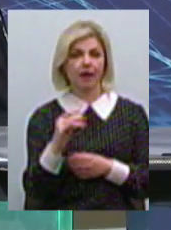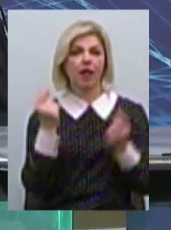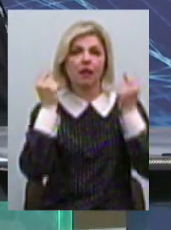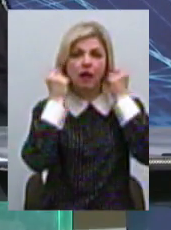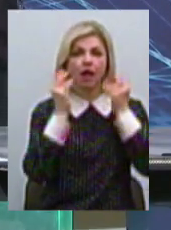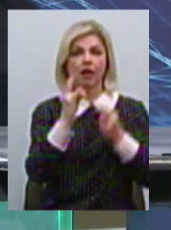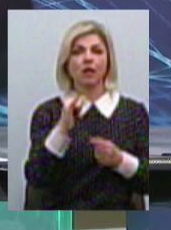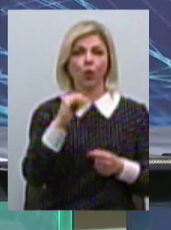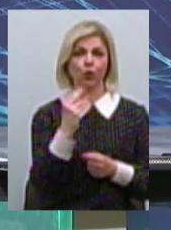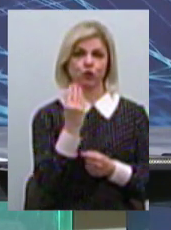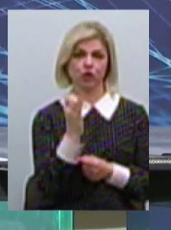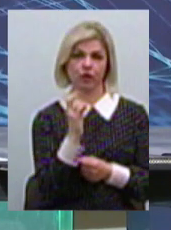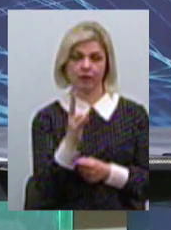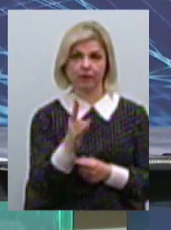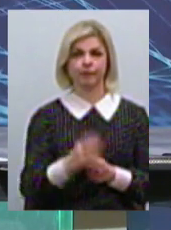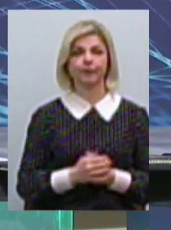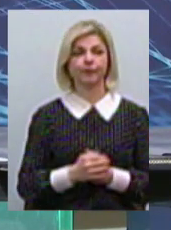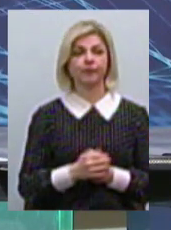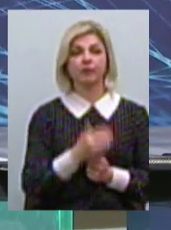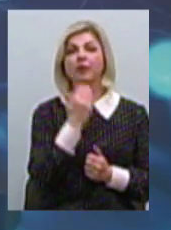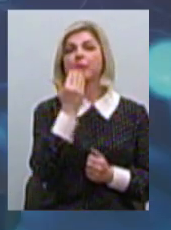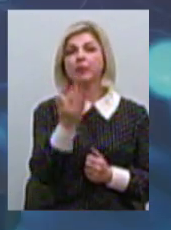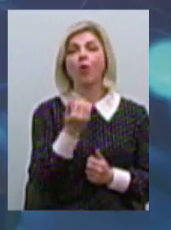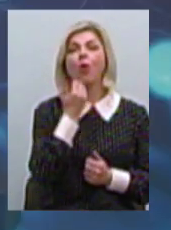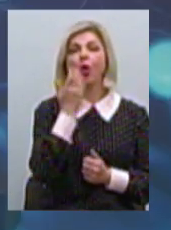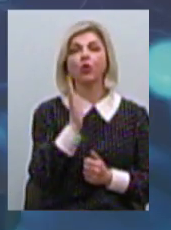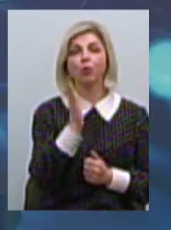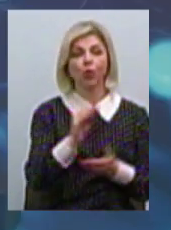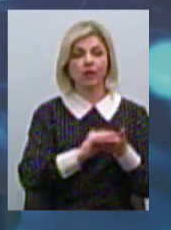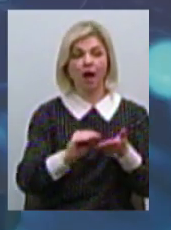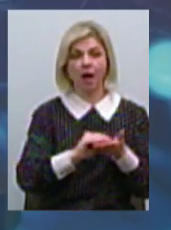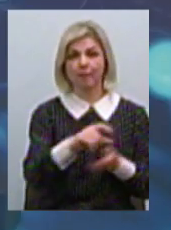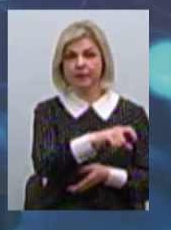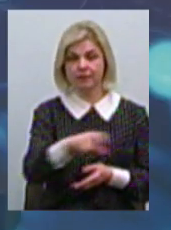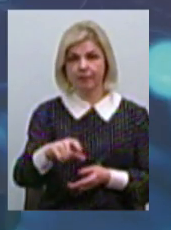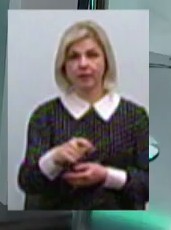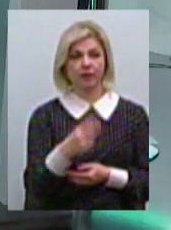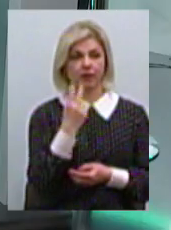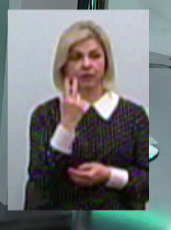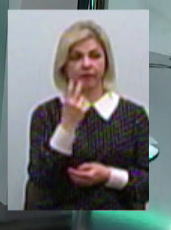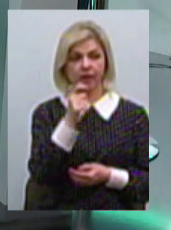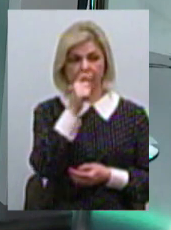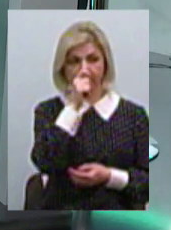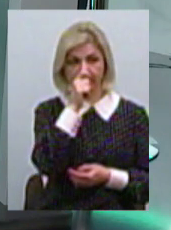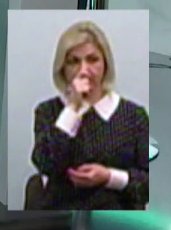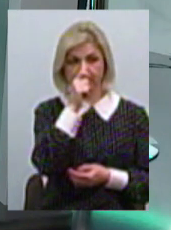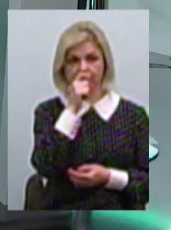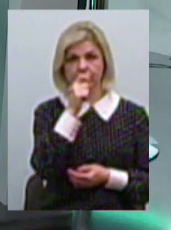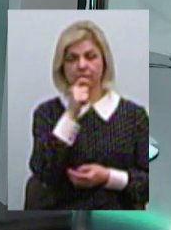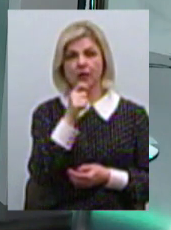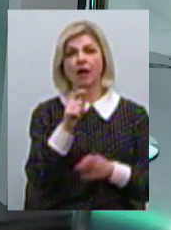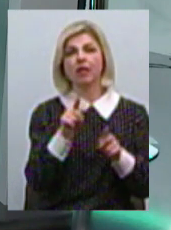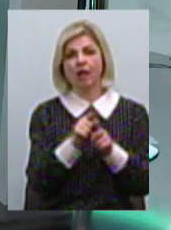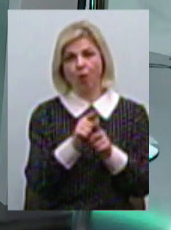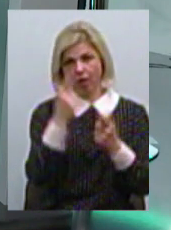наушники. І ми впевнені, що… І коли з'являться ці надписи? Ми 2 квітня буде проведено такий, роблю